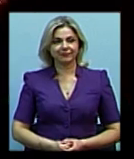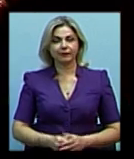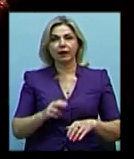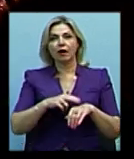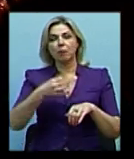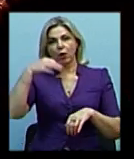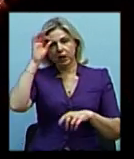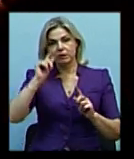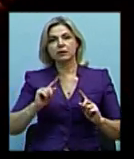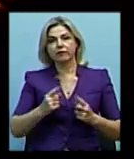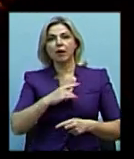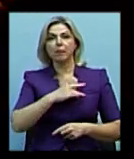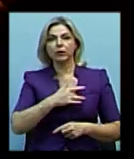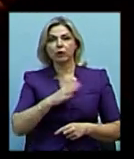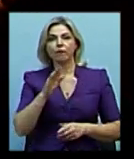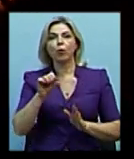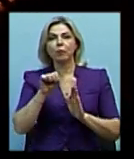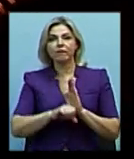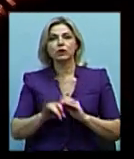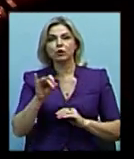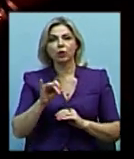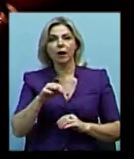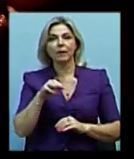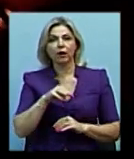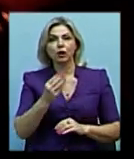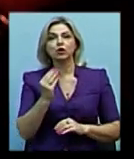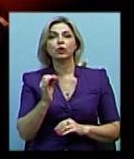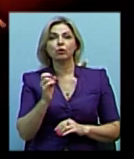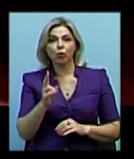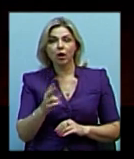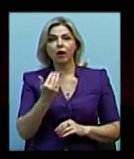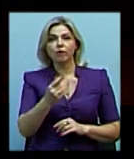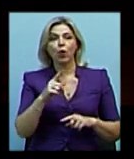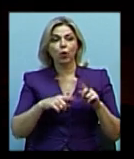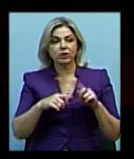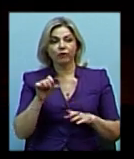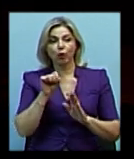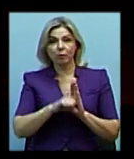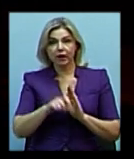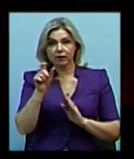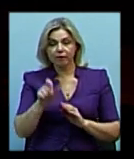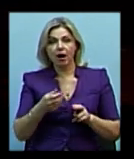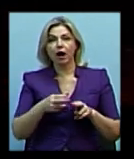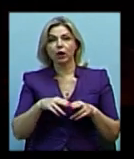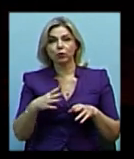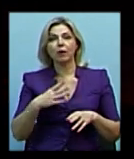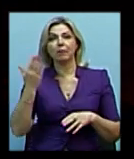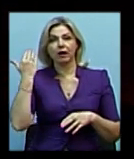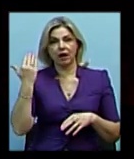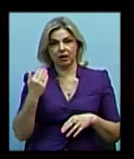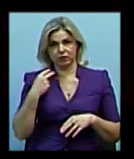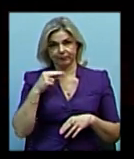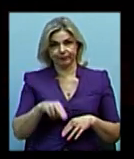Поліція затримала підозрюваного у вбивстві історика Миколи Шитюка. Ним виявився родич вбитого, який вже притягувався до